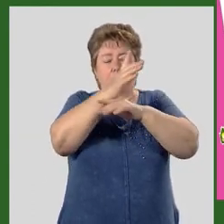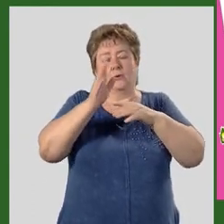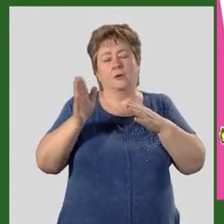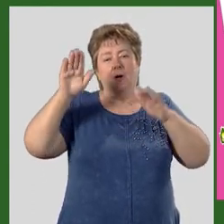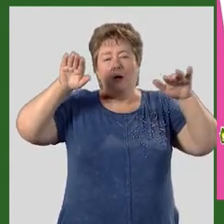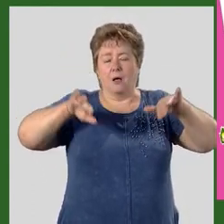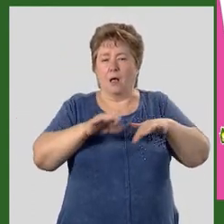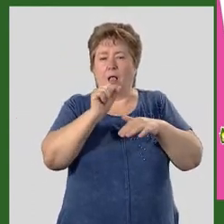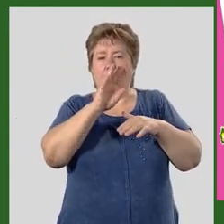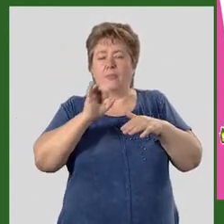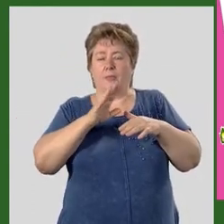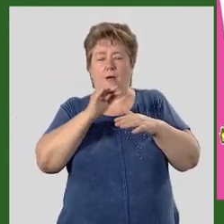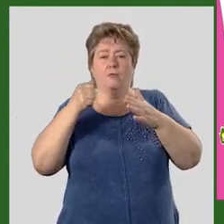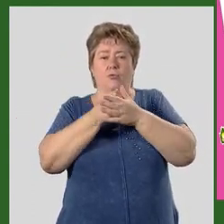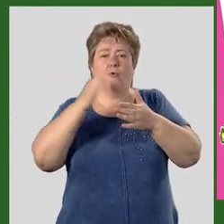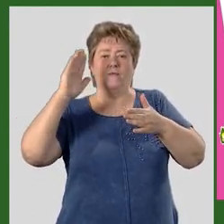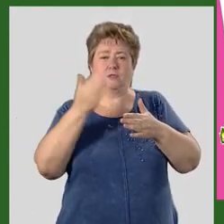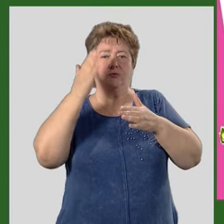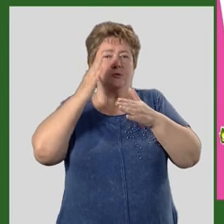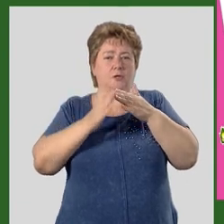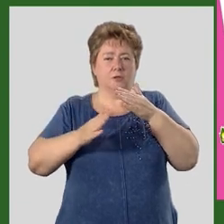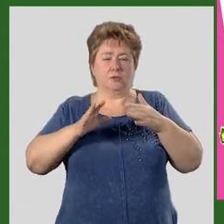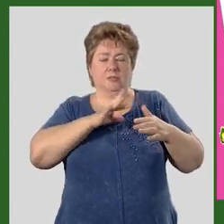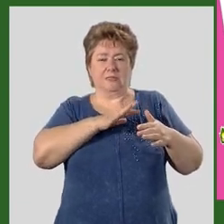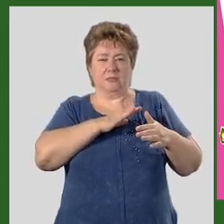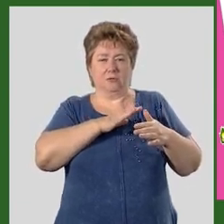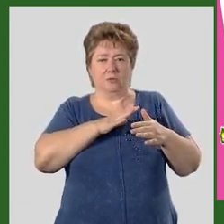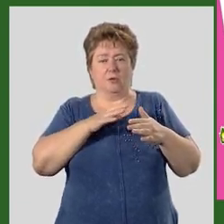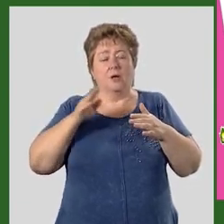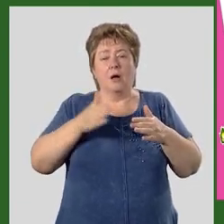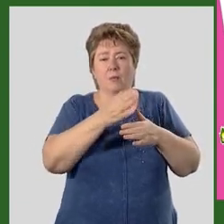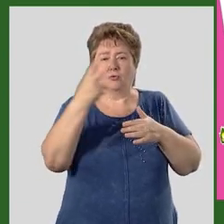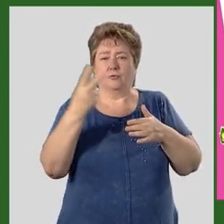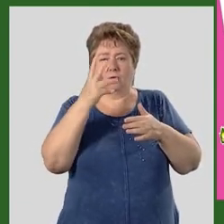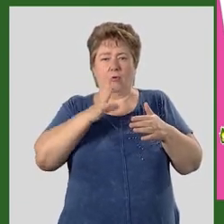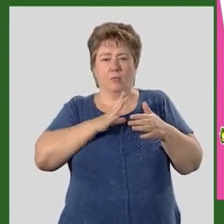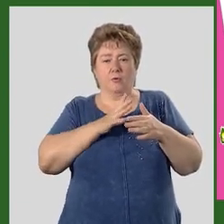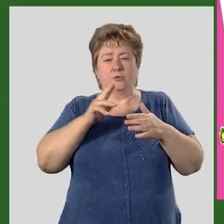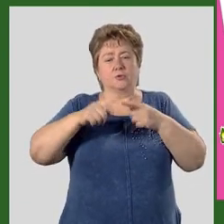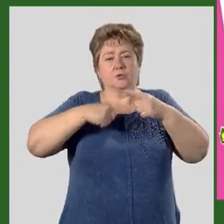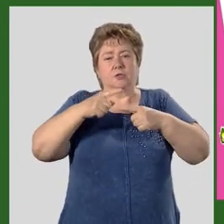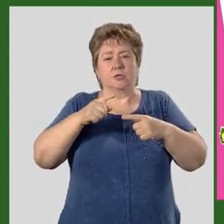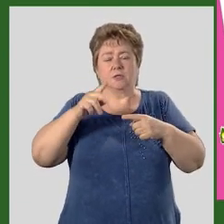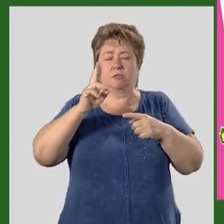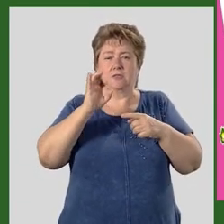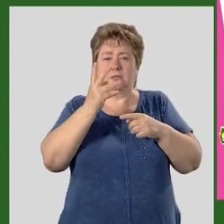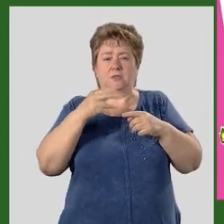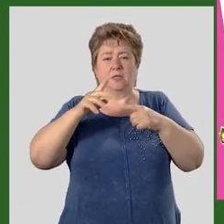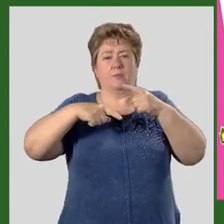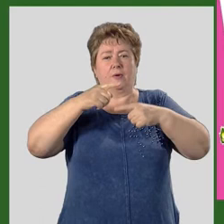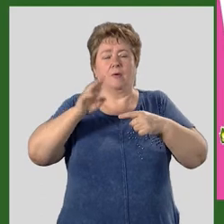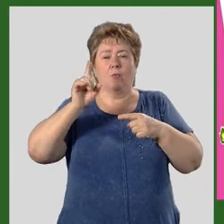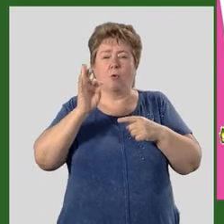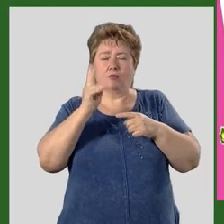проходы Заэлийского Латау до восточной оконечности Иссык-Куля. А маршрут второй проходил через Костекский перевал в